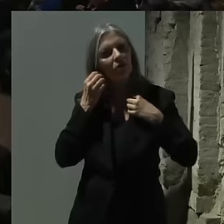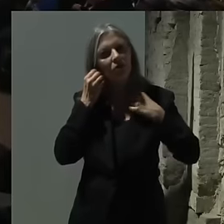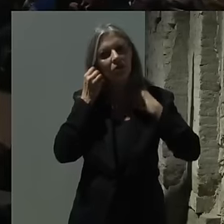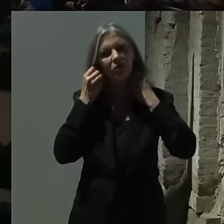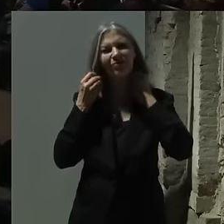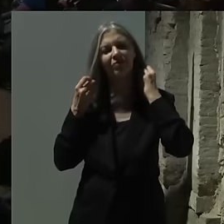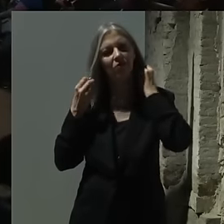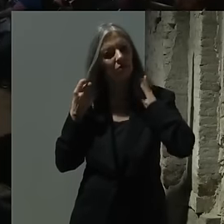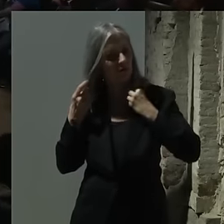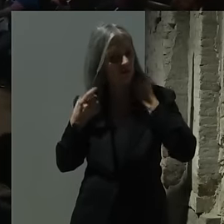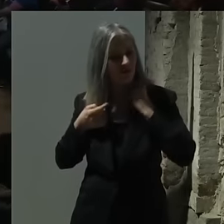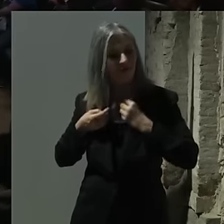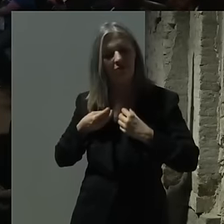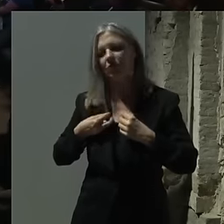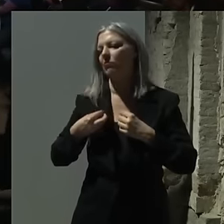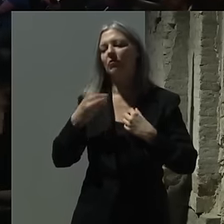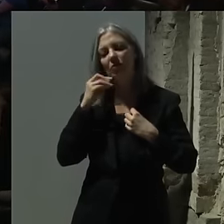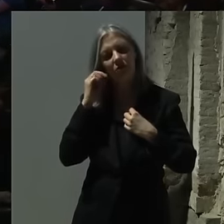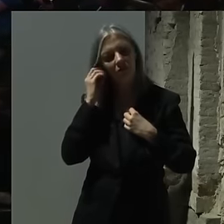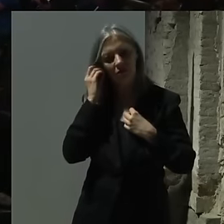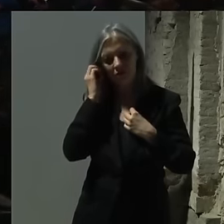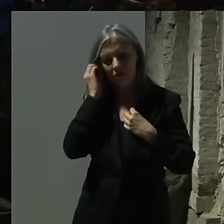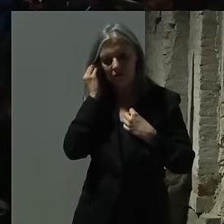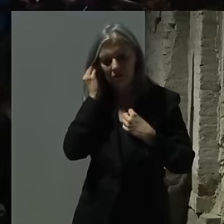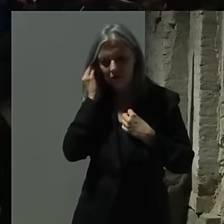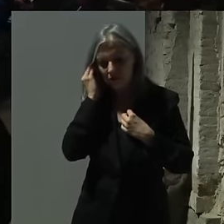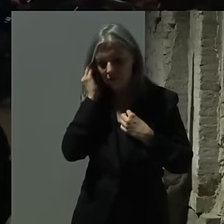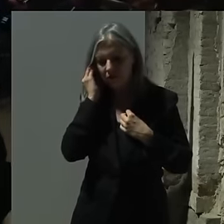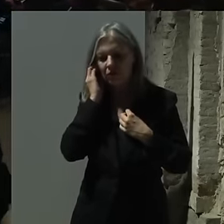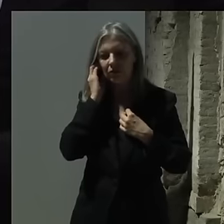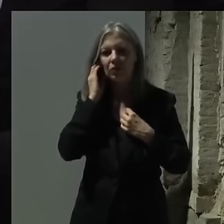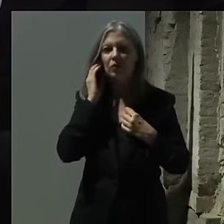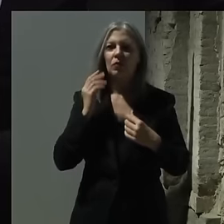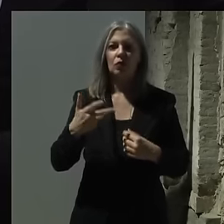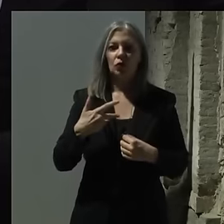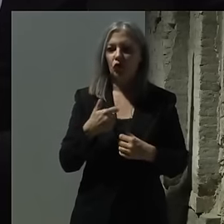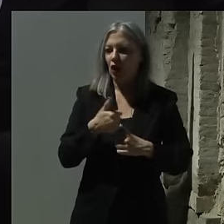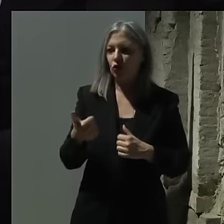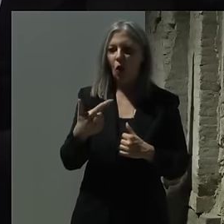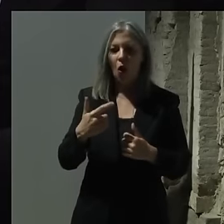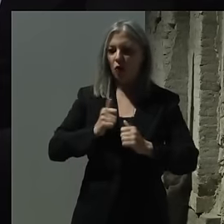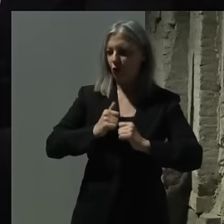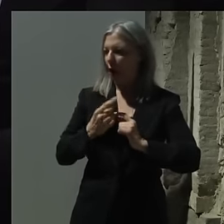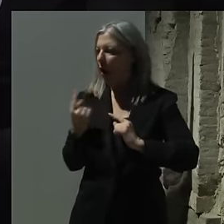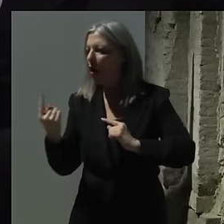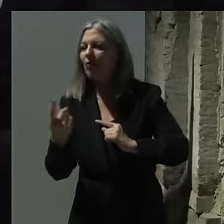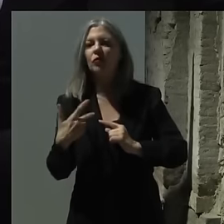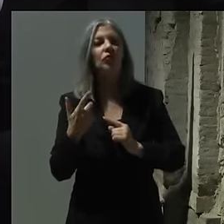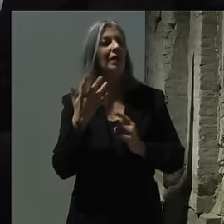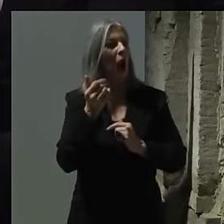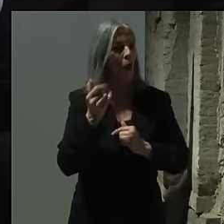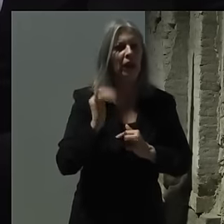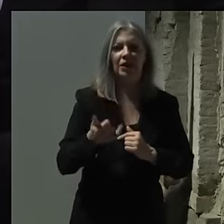avevo una cella per conto mio, non avevo, c'era solo il classico saluto con tutti, per